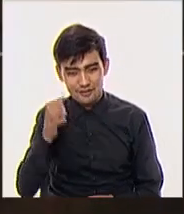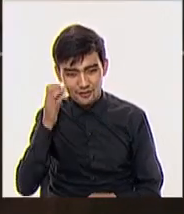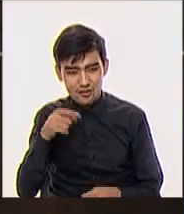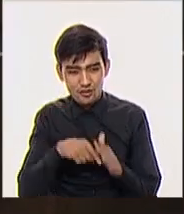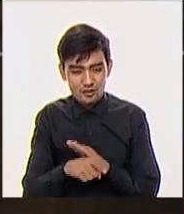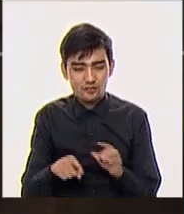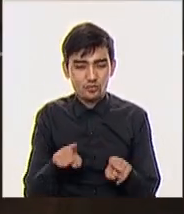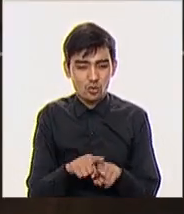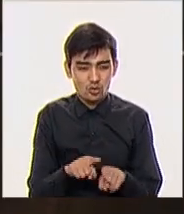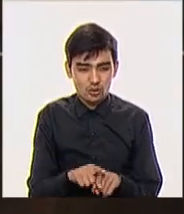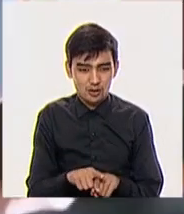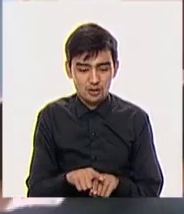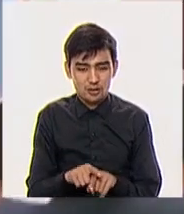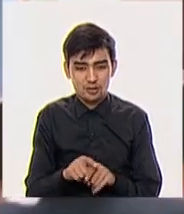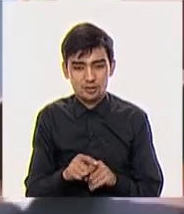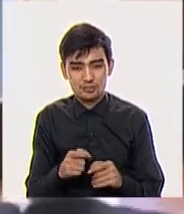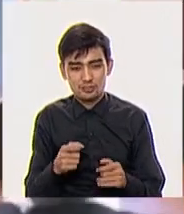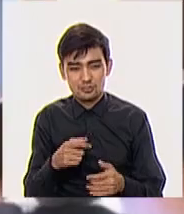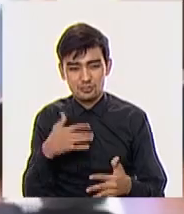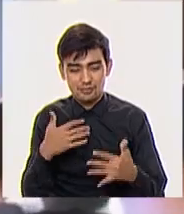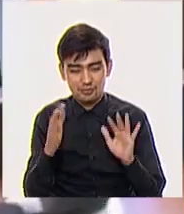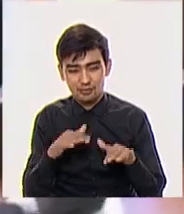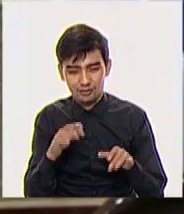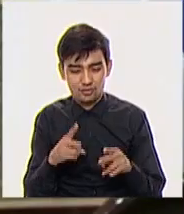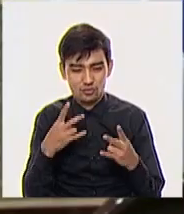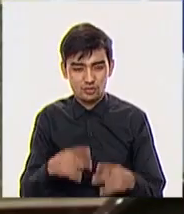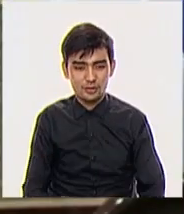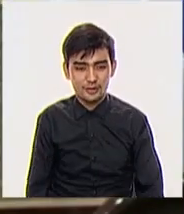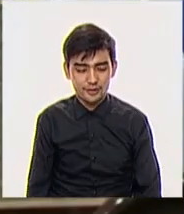страны тоже не следует расслабляться.